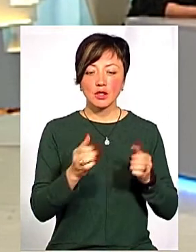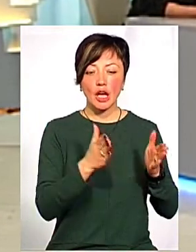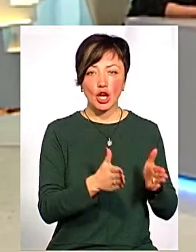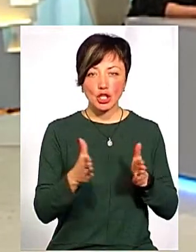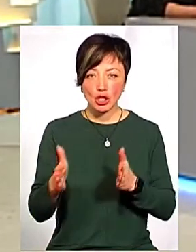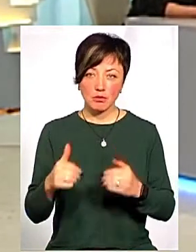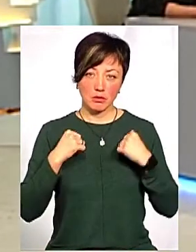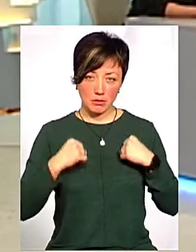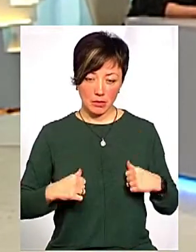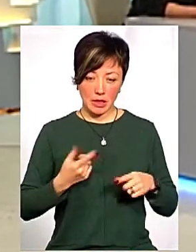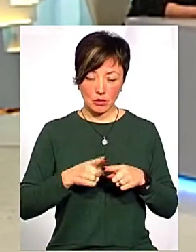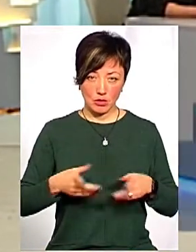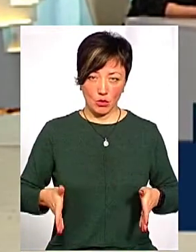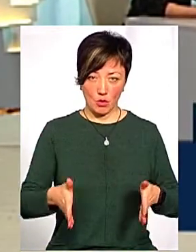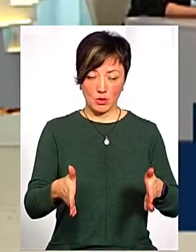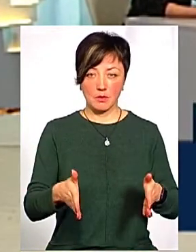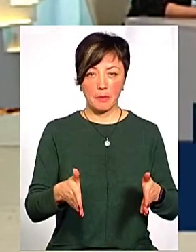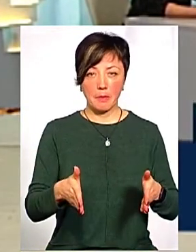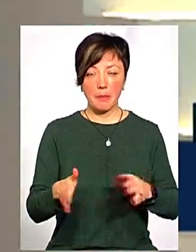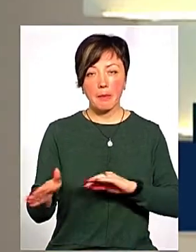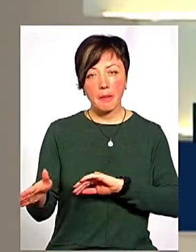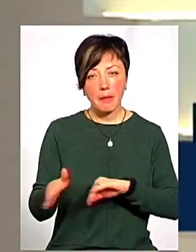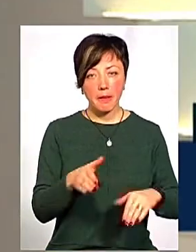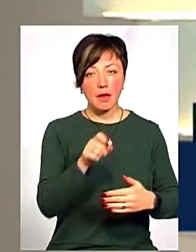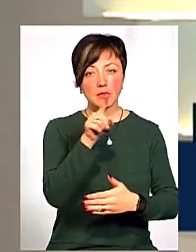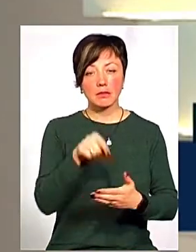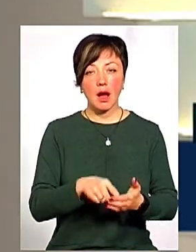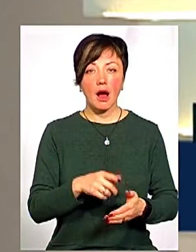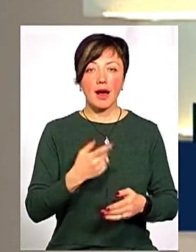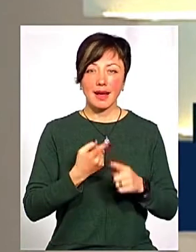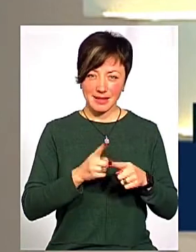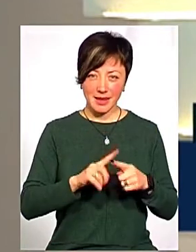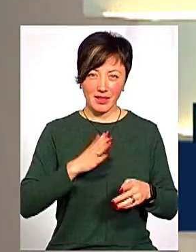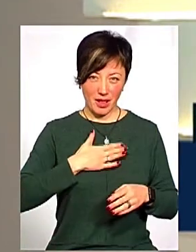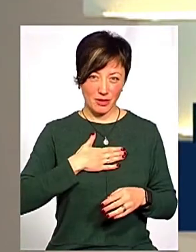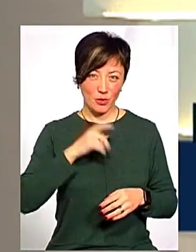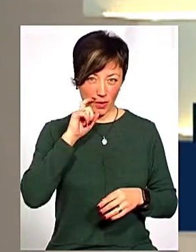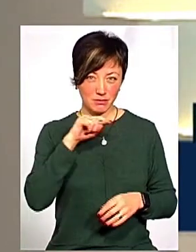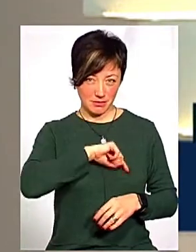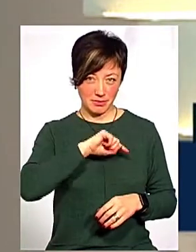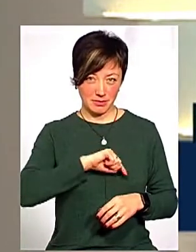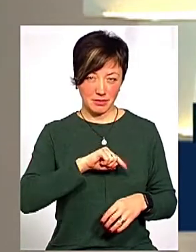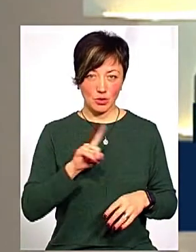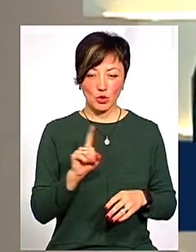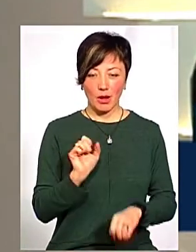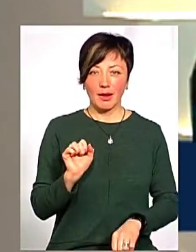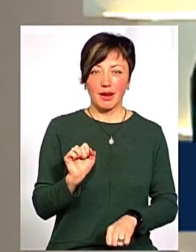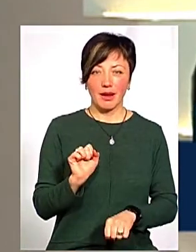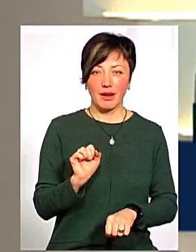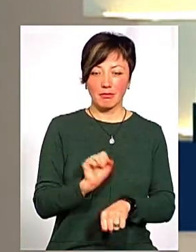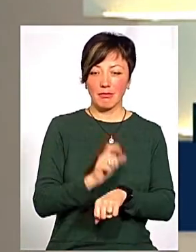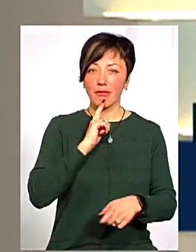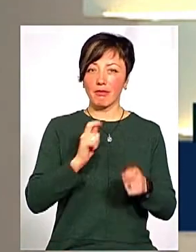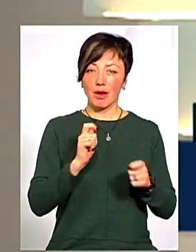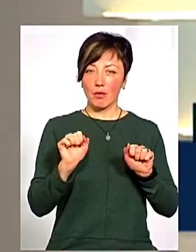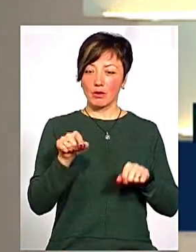який буде безпечний на цьому відрізку шляху. А оце елемент нашого менталітету українського, що стримуючим фактором є